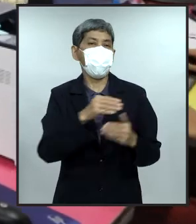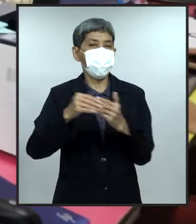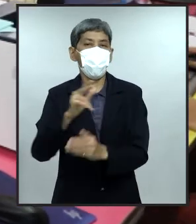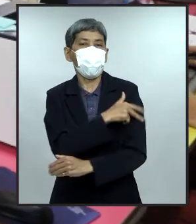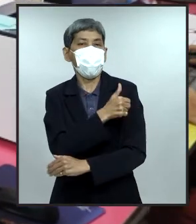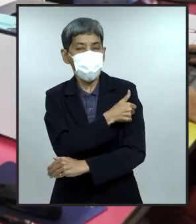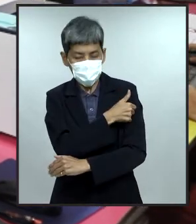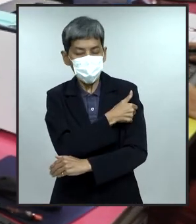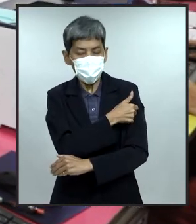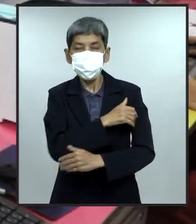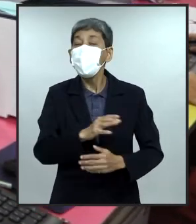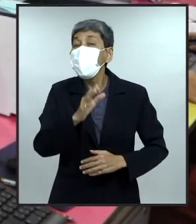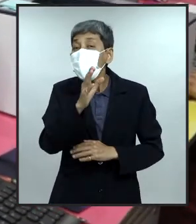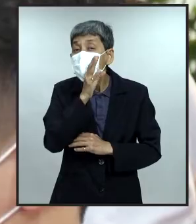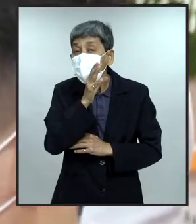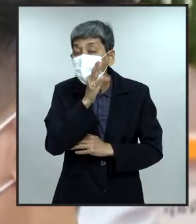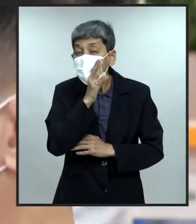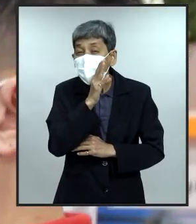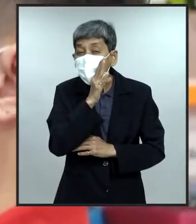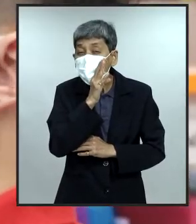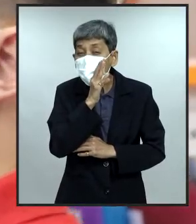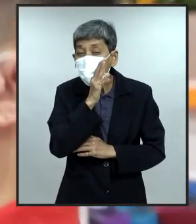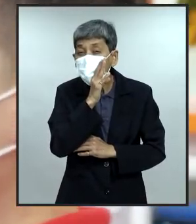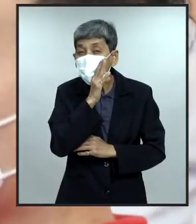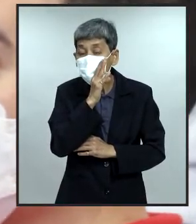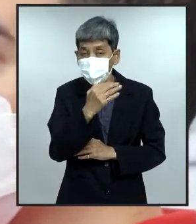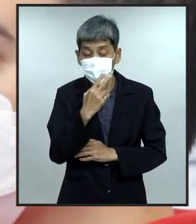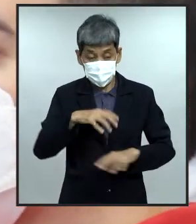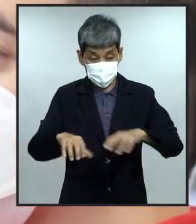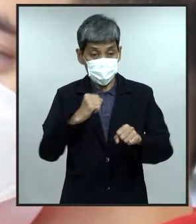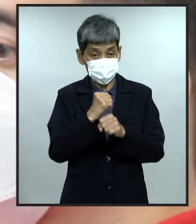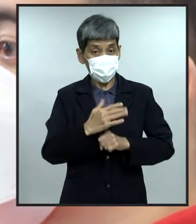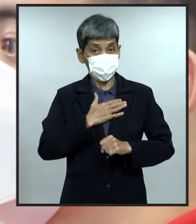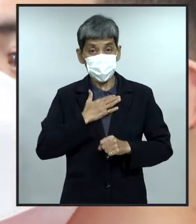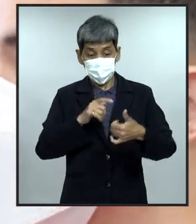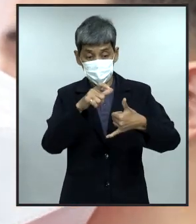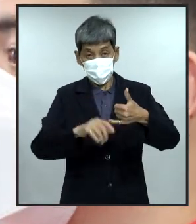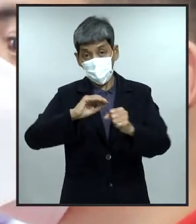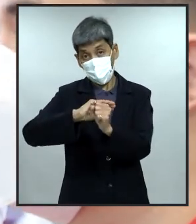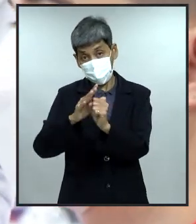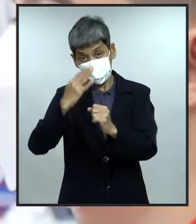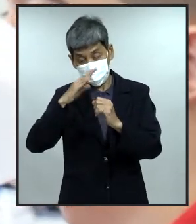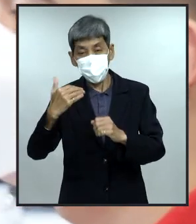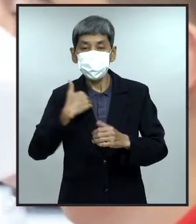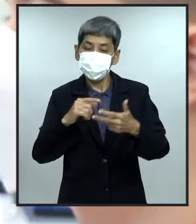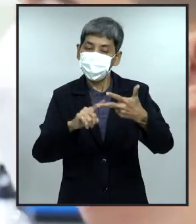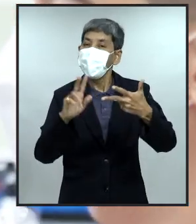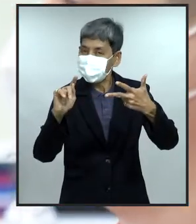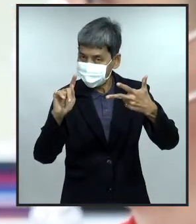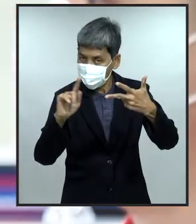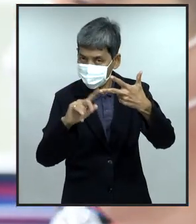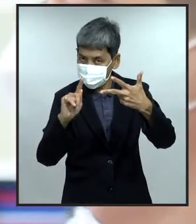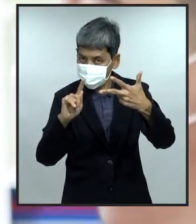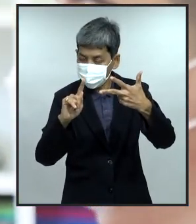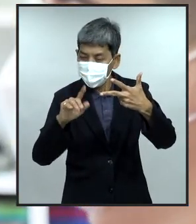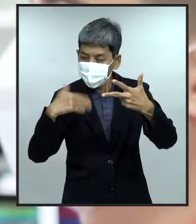ช่ค่ะแต่ว่าโดยทางปฏิบัติแล้วคนไข้ตอนแรกที่มาอาจจะเป็นสีเขียวนะคะแต่ว่าคนไ